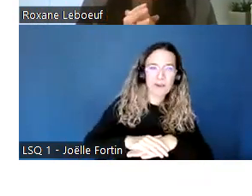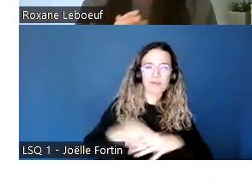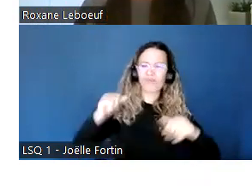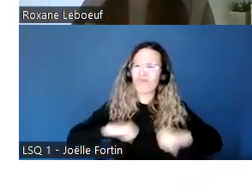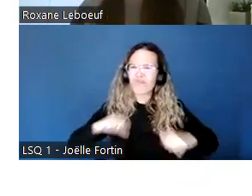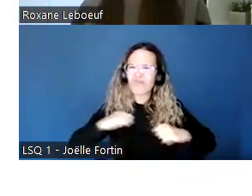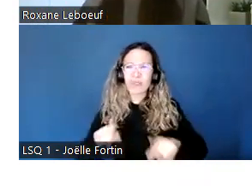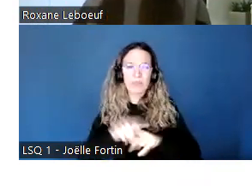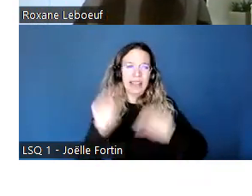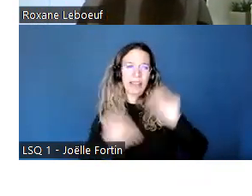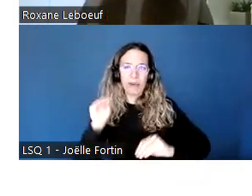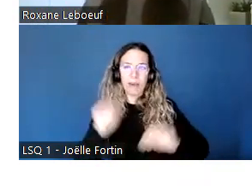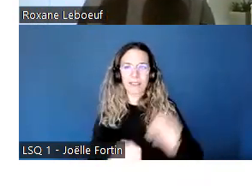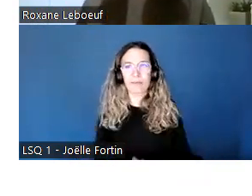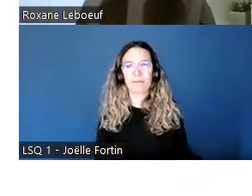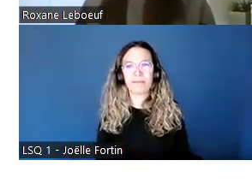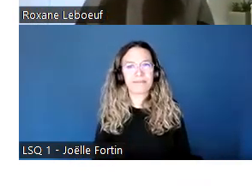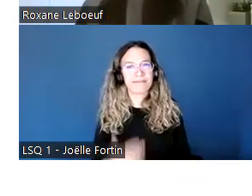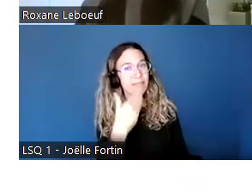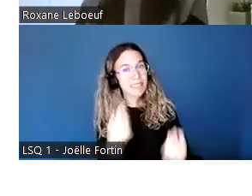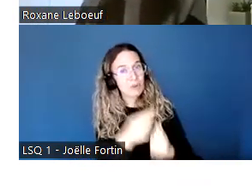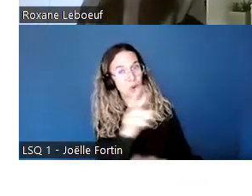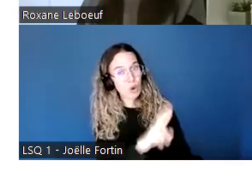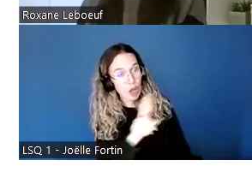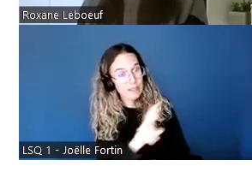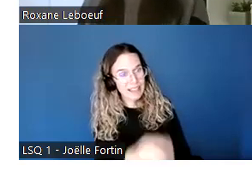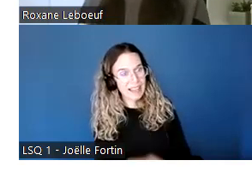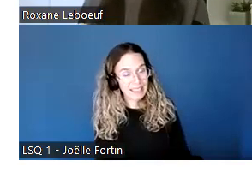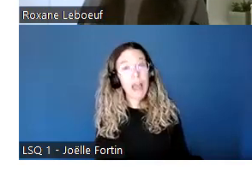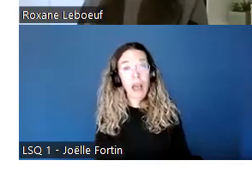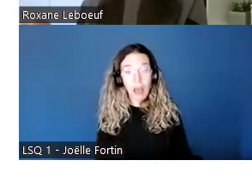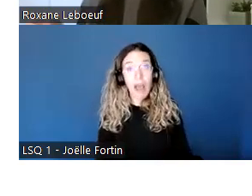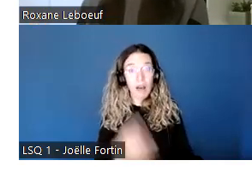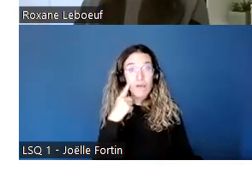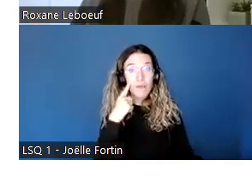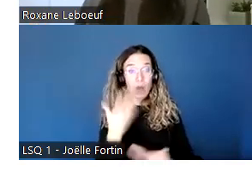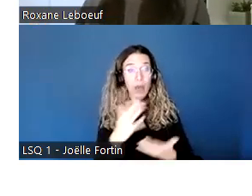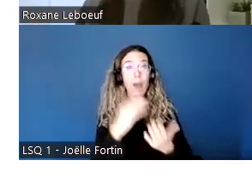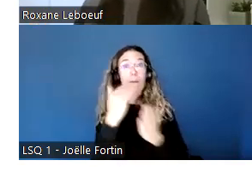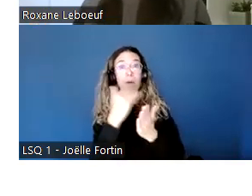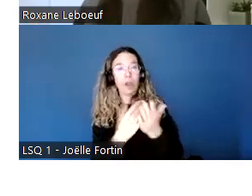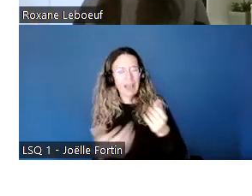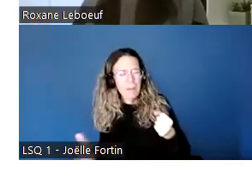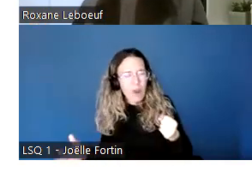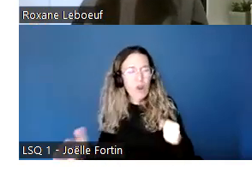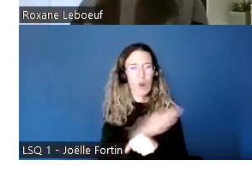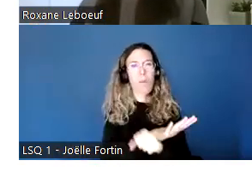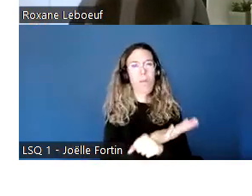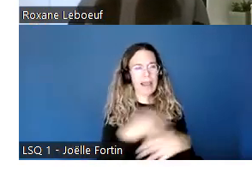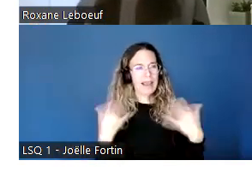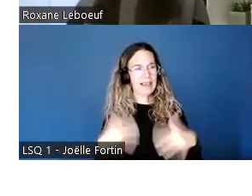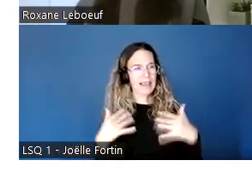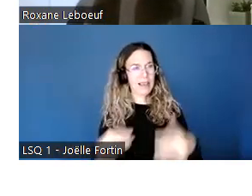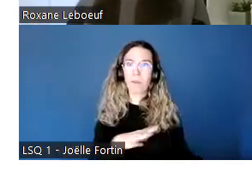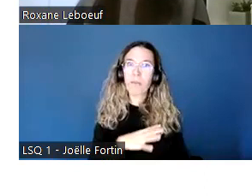puis de l'évaluation. Merci, Roxane. Alors, vous voyez que c'est un programme qu'on a voulu très complet. Mais